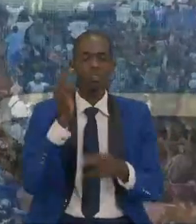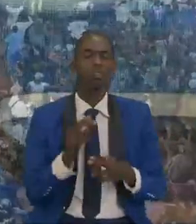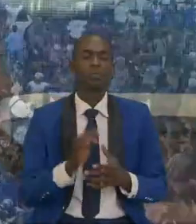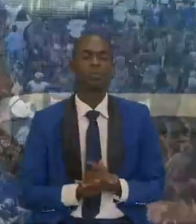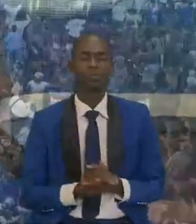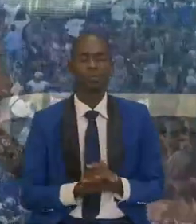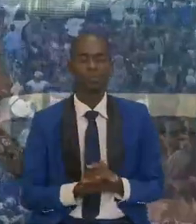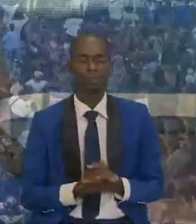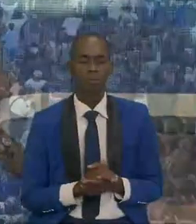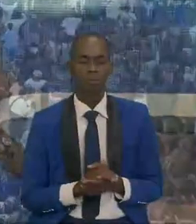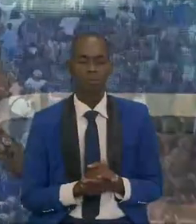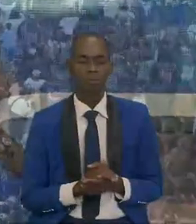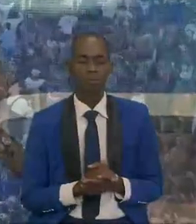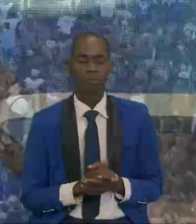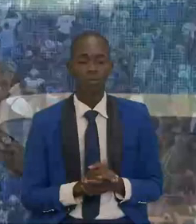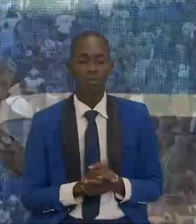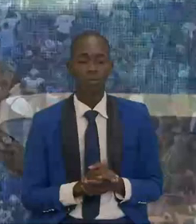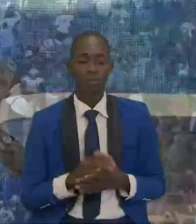Manifeste ta puissance maintenant.